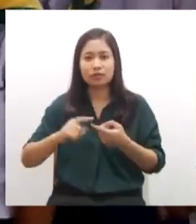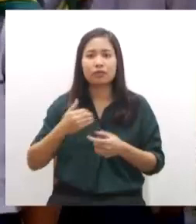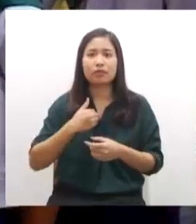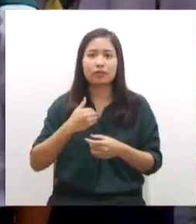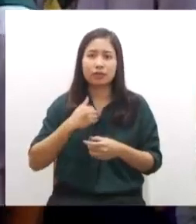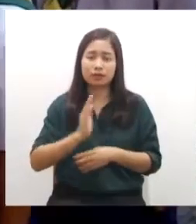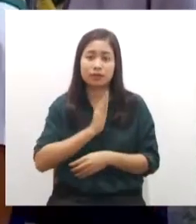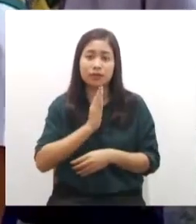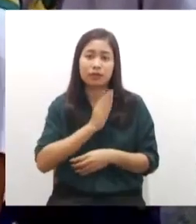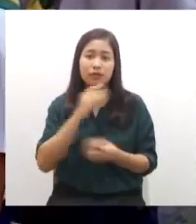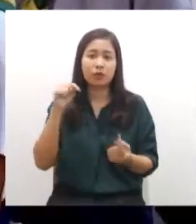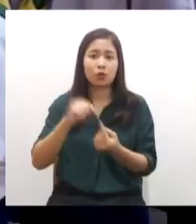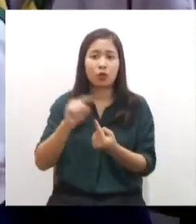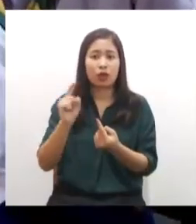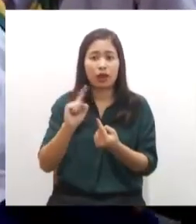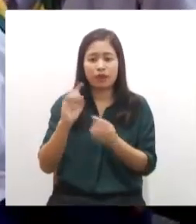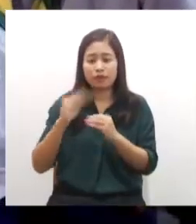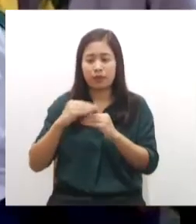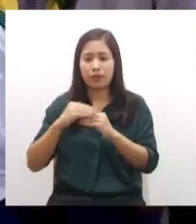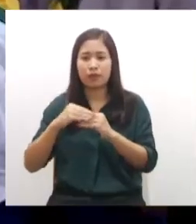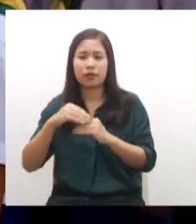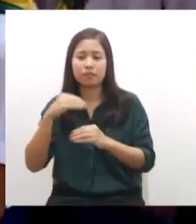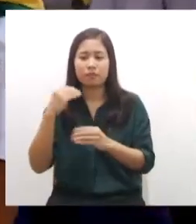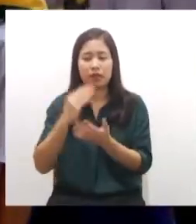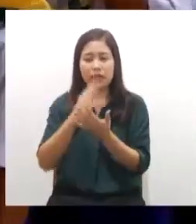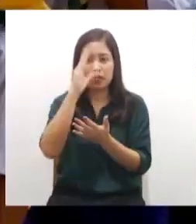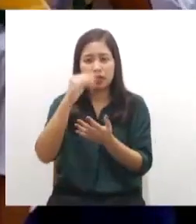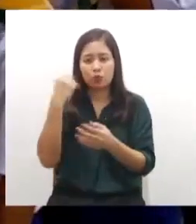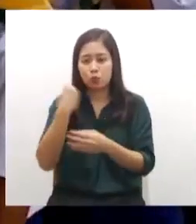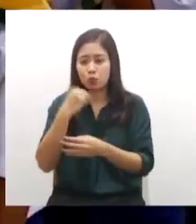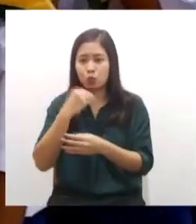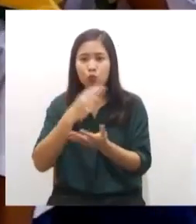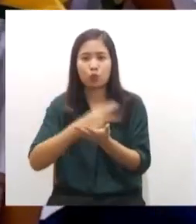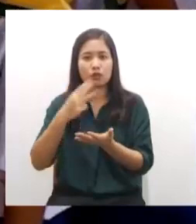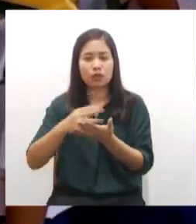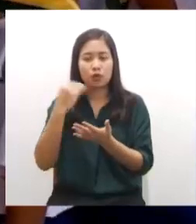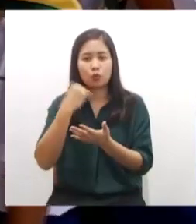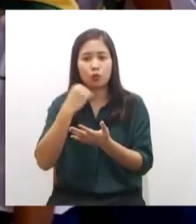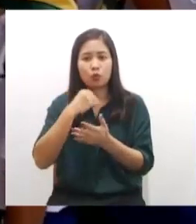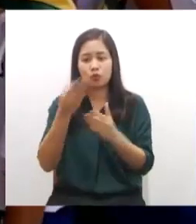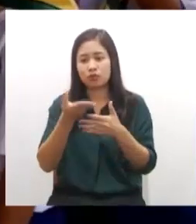ทธิ์ทางการเรียนเพิ่มขึ้นทุกวิชาทุกระดับชั้นอย่างเห็นได้ชัด